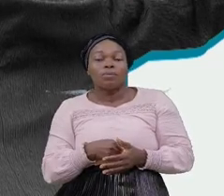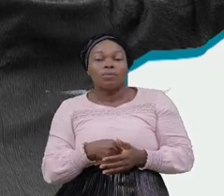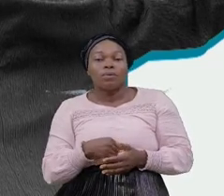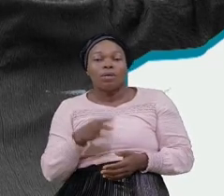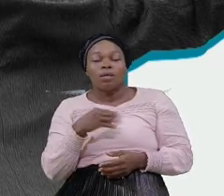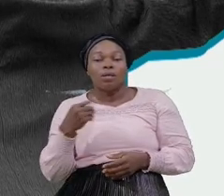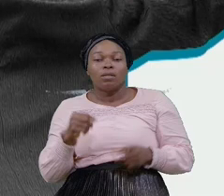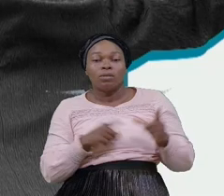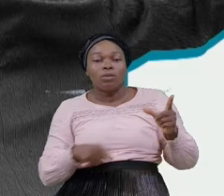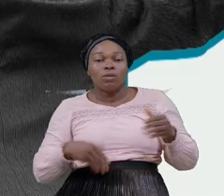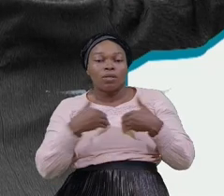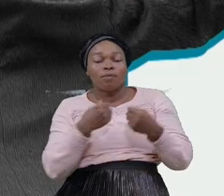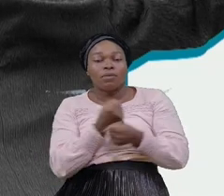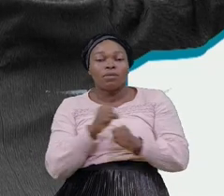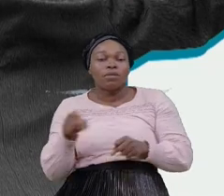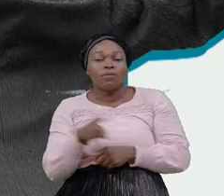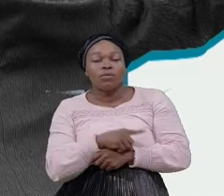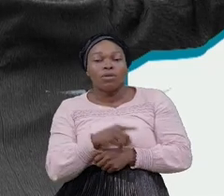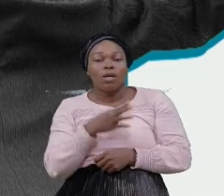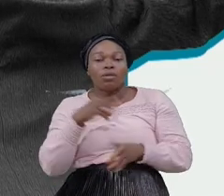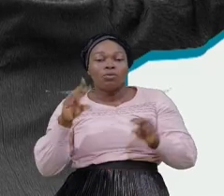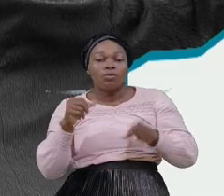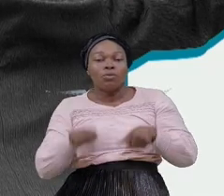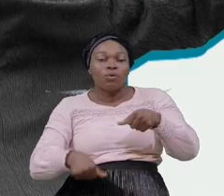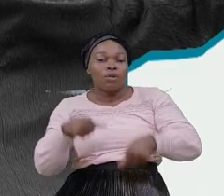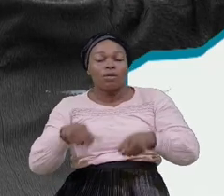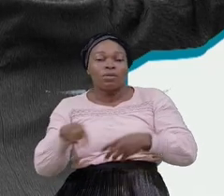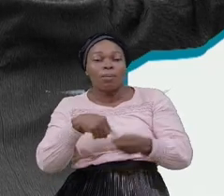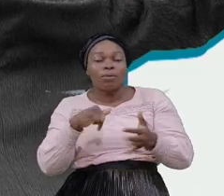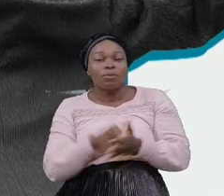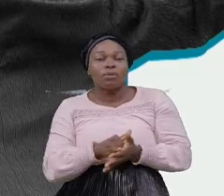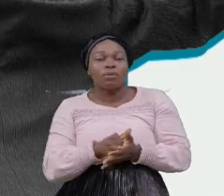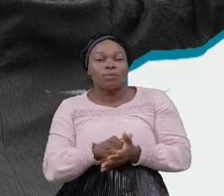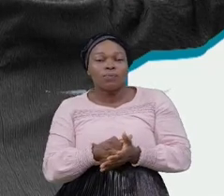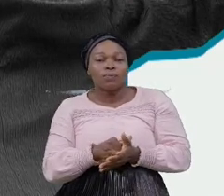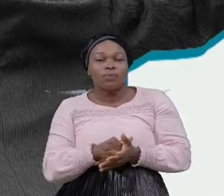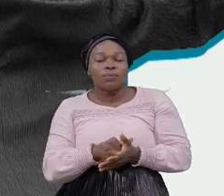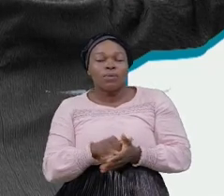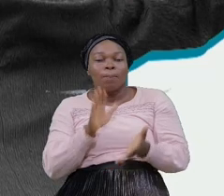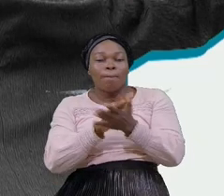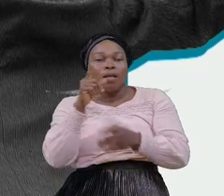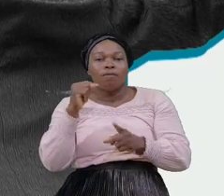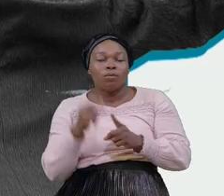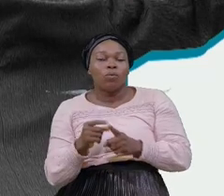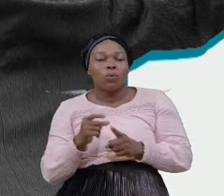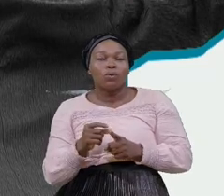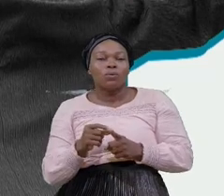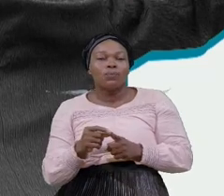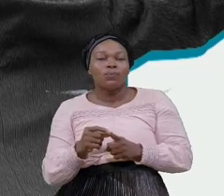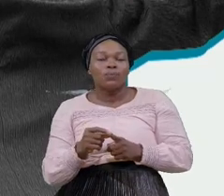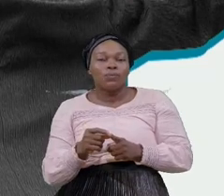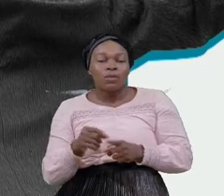de prendre le nom des nouveaux convertis. Le Seigneur vous a sauvé, vous avez cru à la